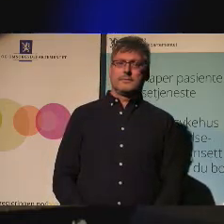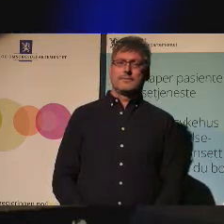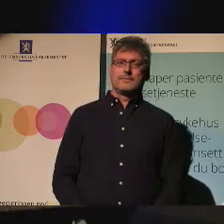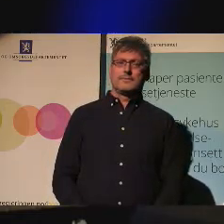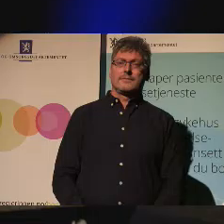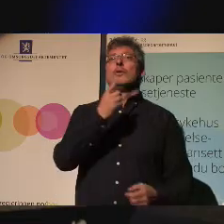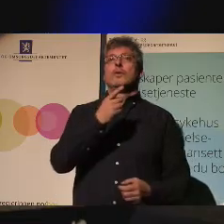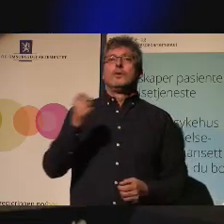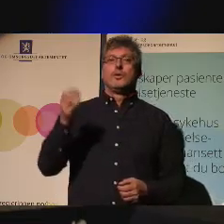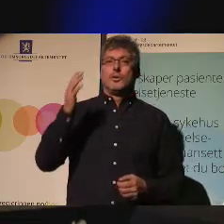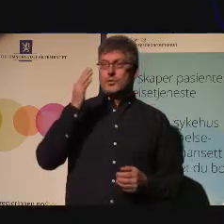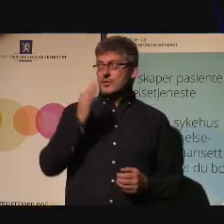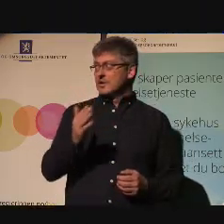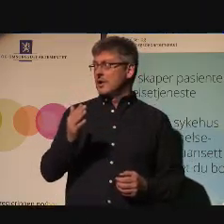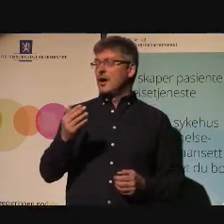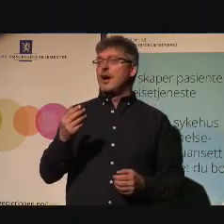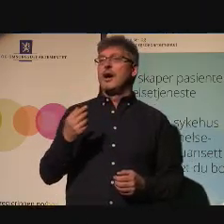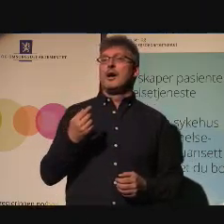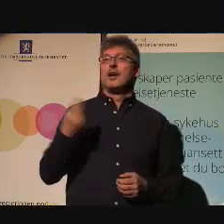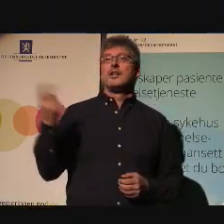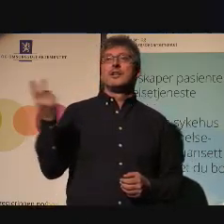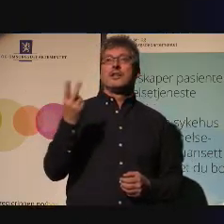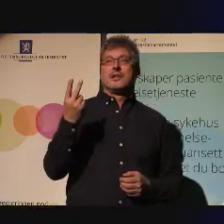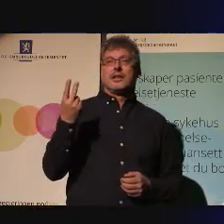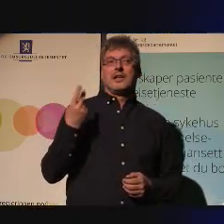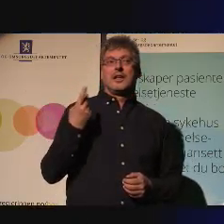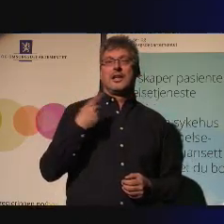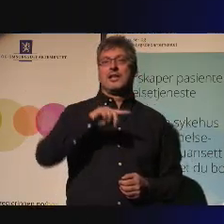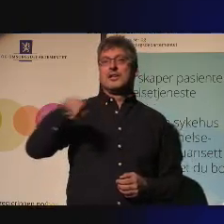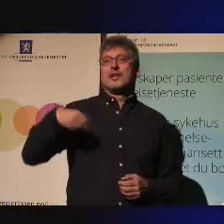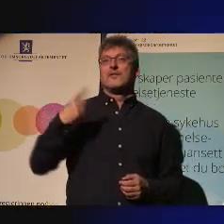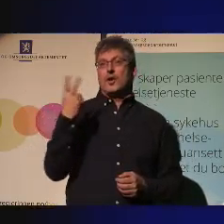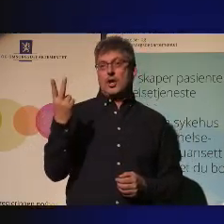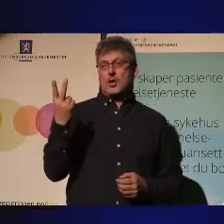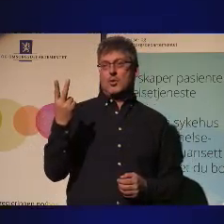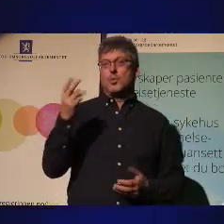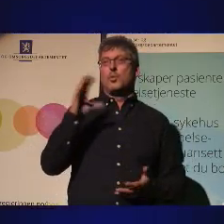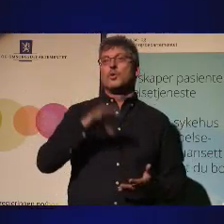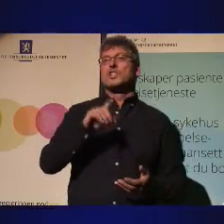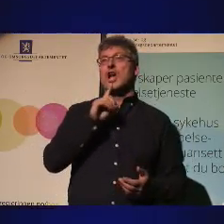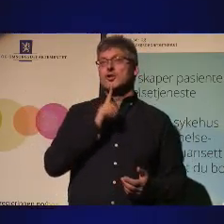Tusen takk til våre to statsråder, Solveig Horne og Bent Høie.